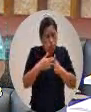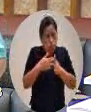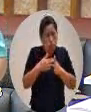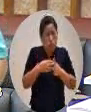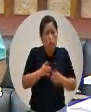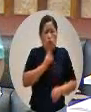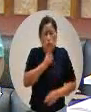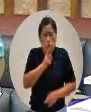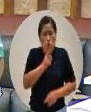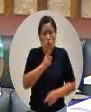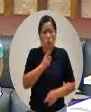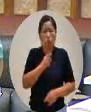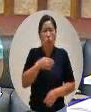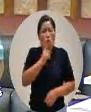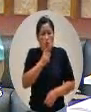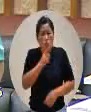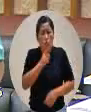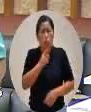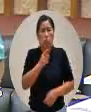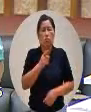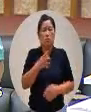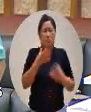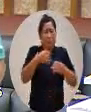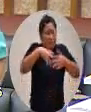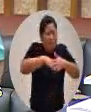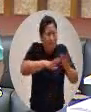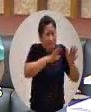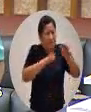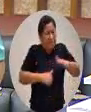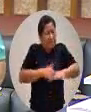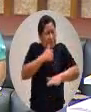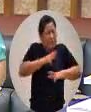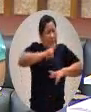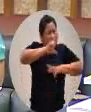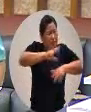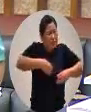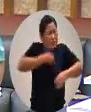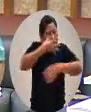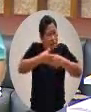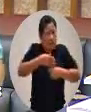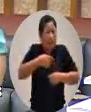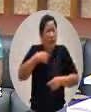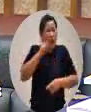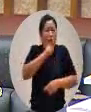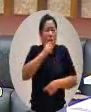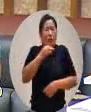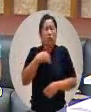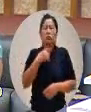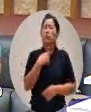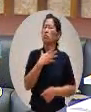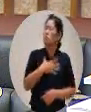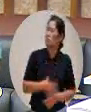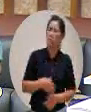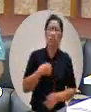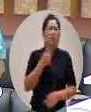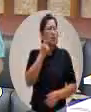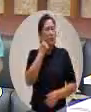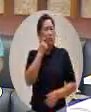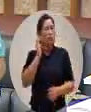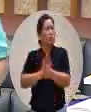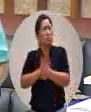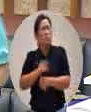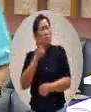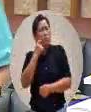講話齁講話齁講話齁哪像大佣實際都講出來齁我實在要叫我講好話我也不知道怎麼講好話啦啊不知道怎麼